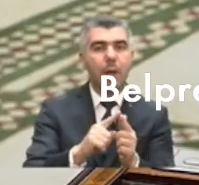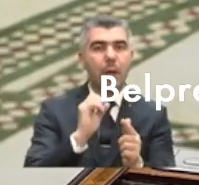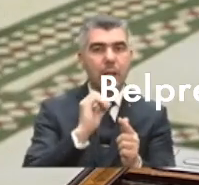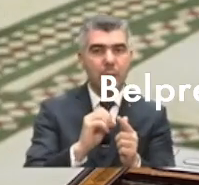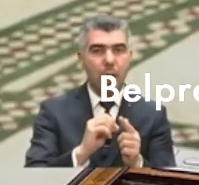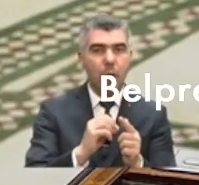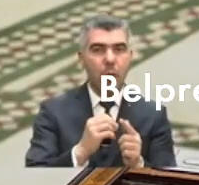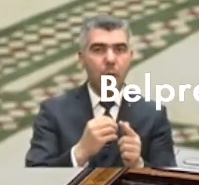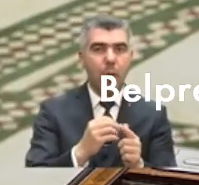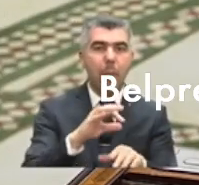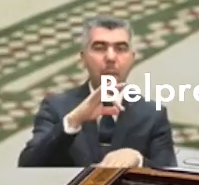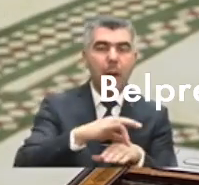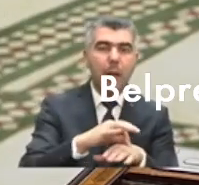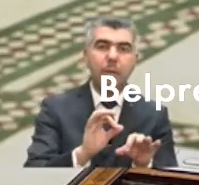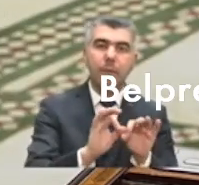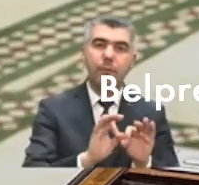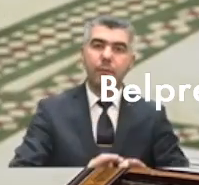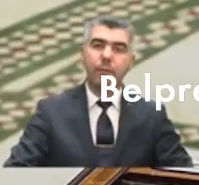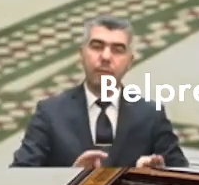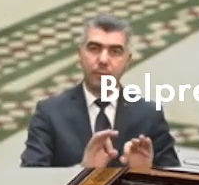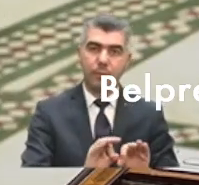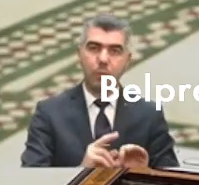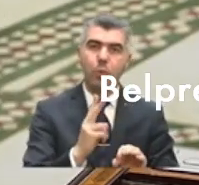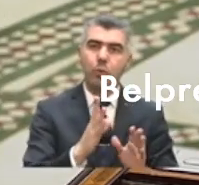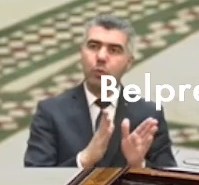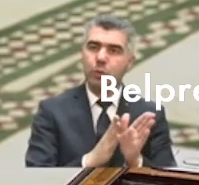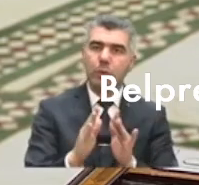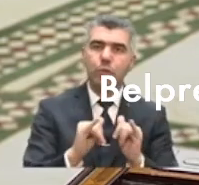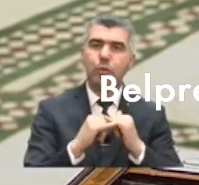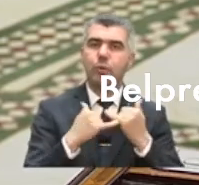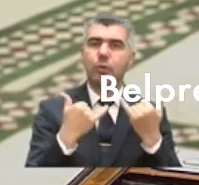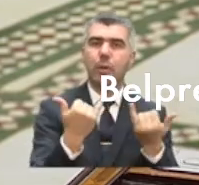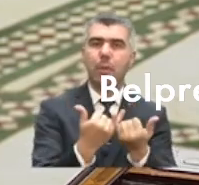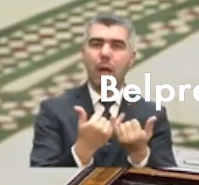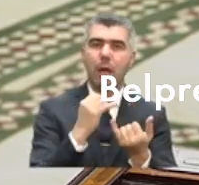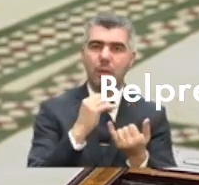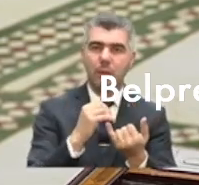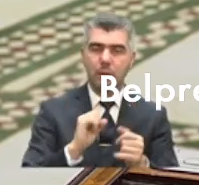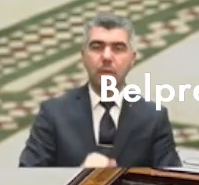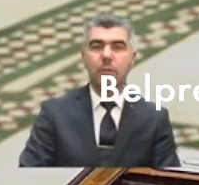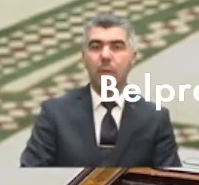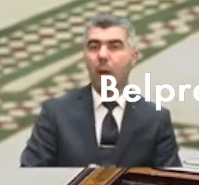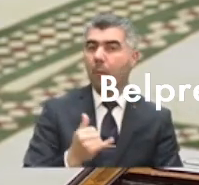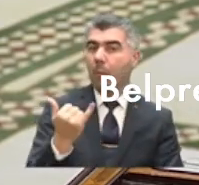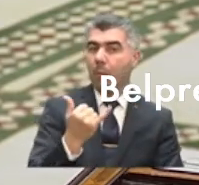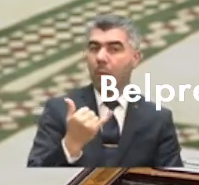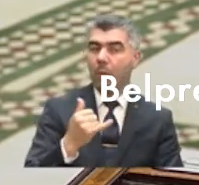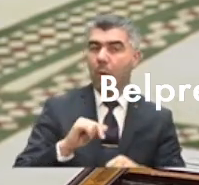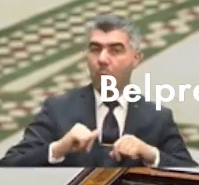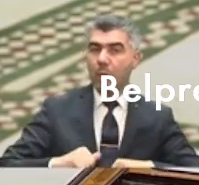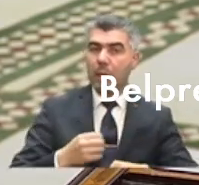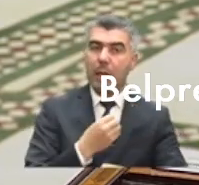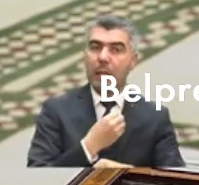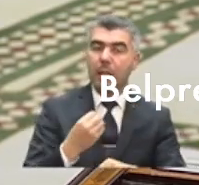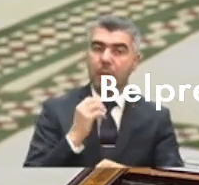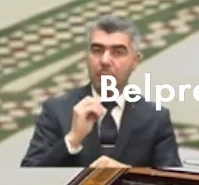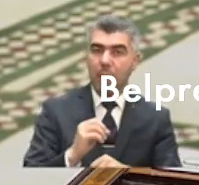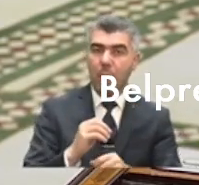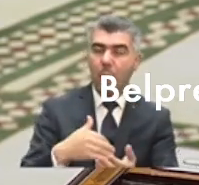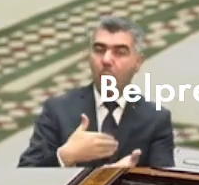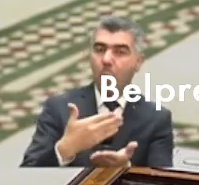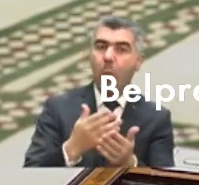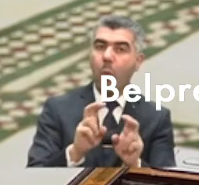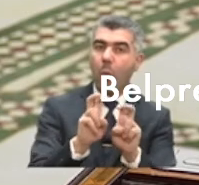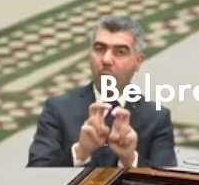الوقايه. وكانت دارت واحد جوج ديال المناظرات على جوج ديال السنوات المتتاليه، هذا وعيا منها بان الحد من المخاطر الصحيه